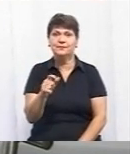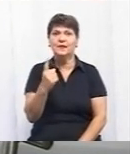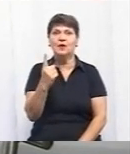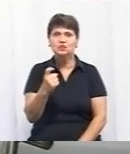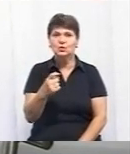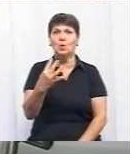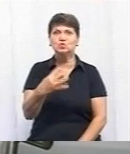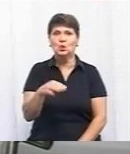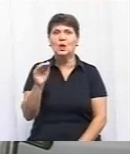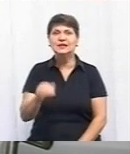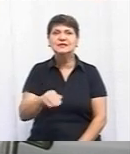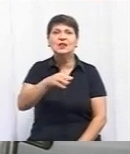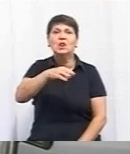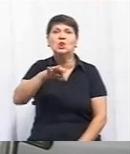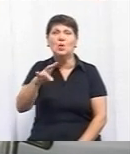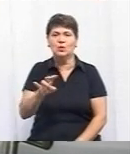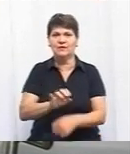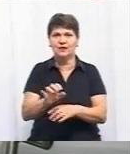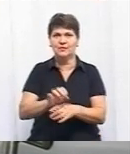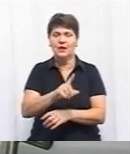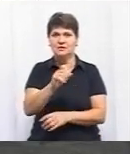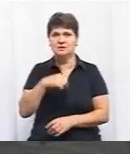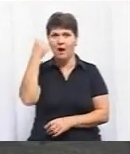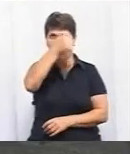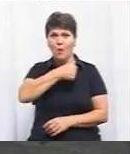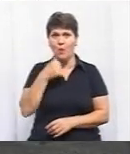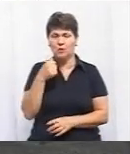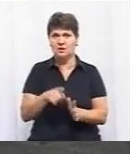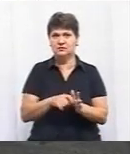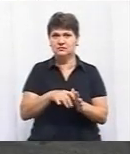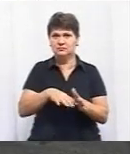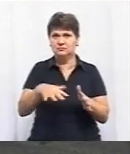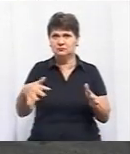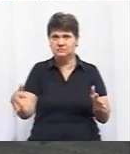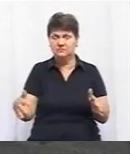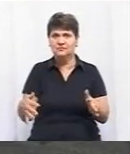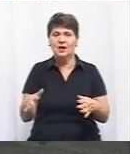140 тисяч тонн виробляється за рік у цього сміття. Якщо поділити його на